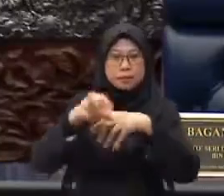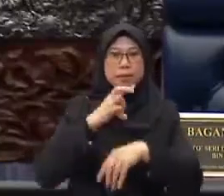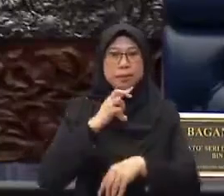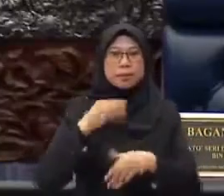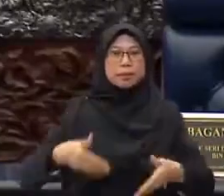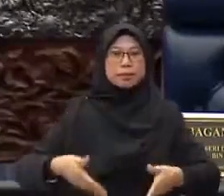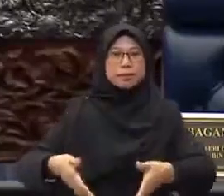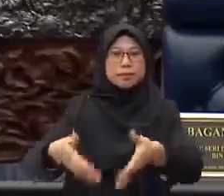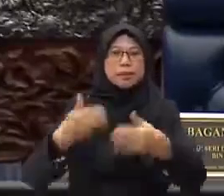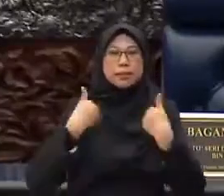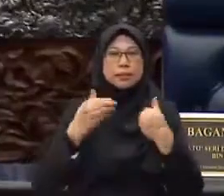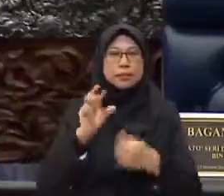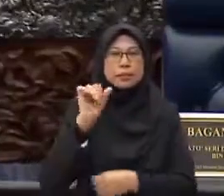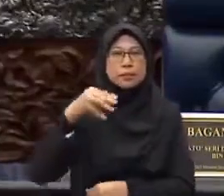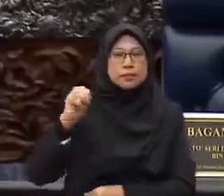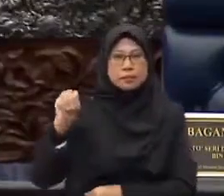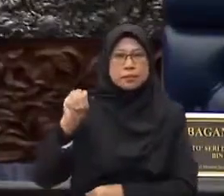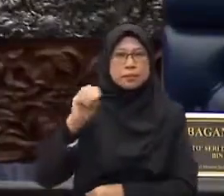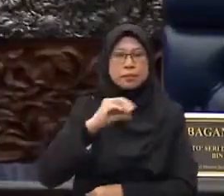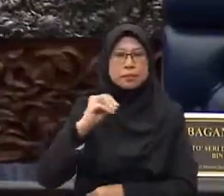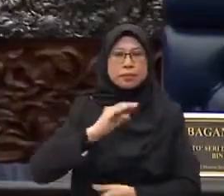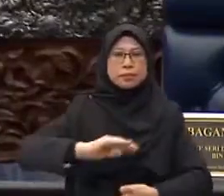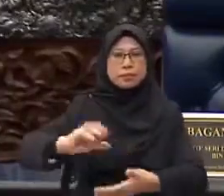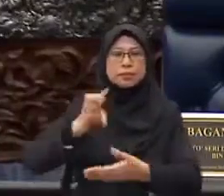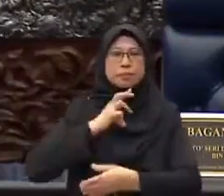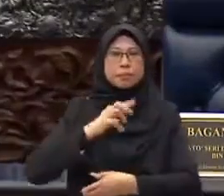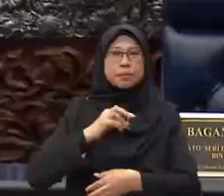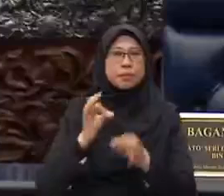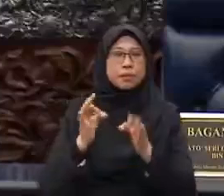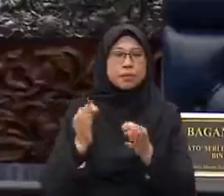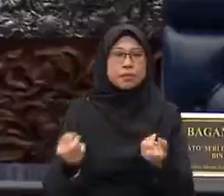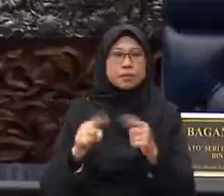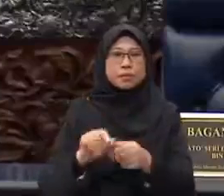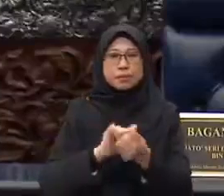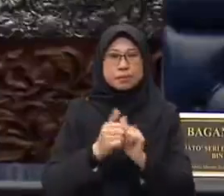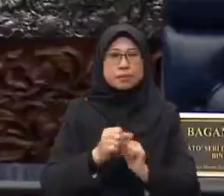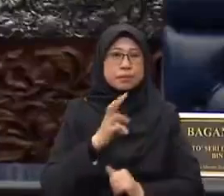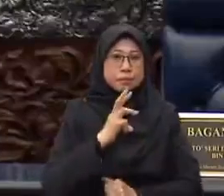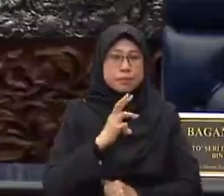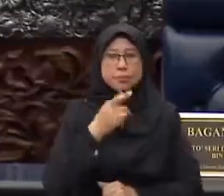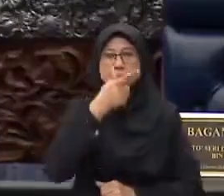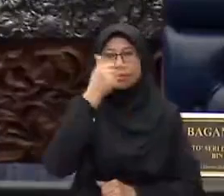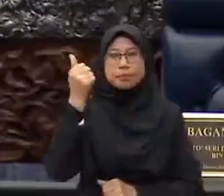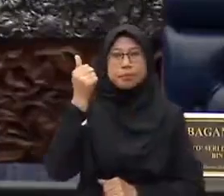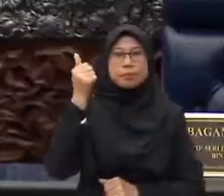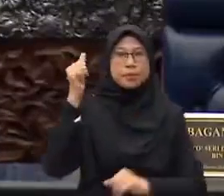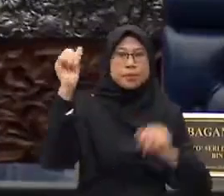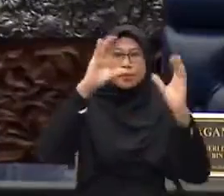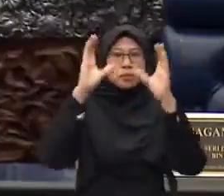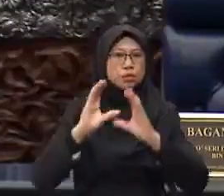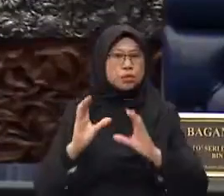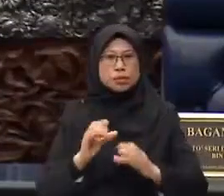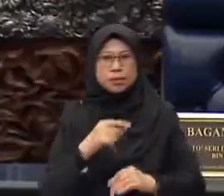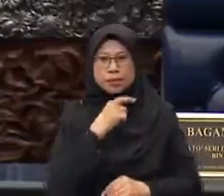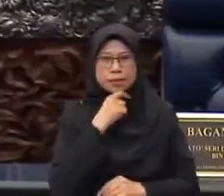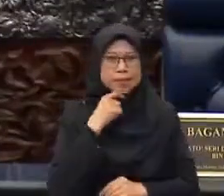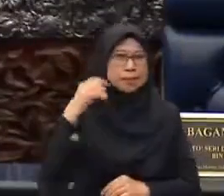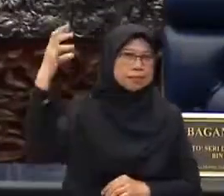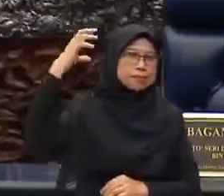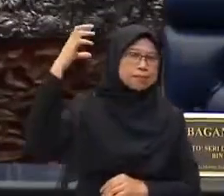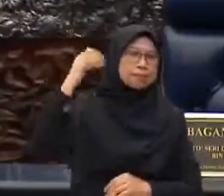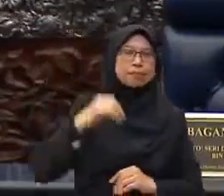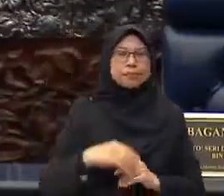turut menyelaras bantuan antara operator air Negeri semasa menghadapi krisis bekalan air akibat bencana alam atau faktor luar